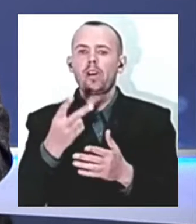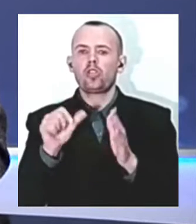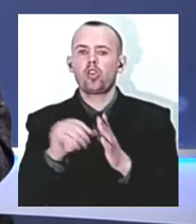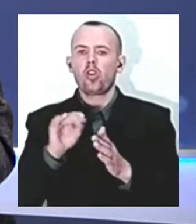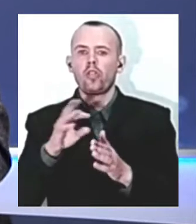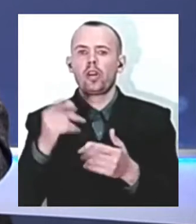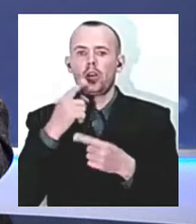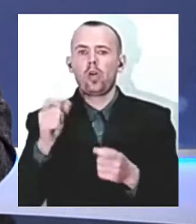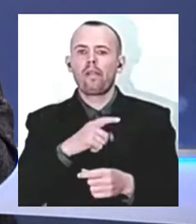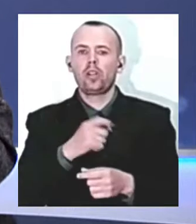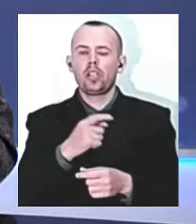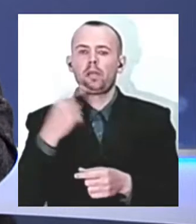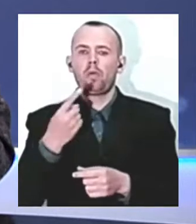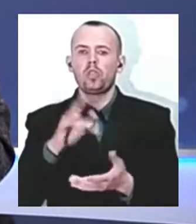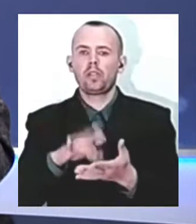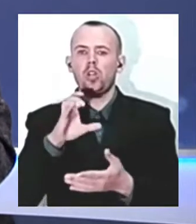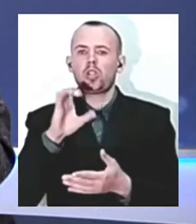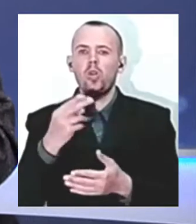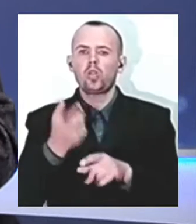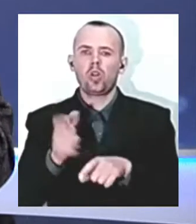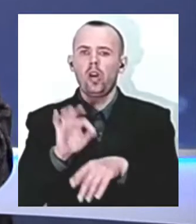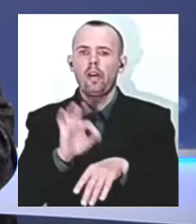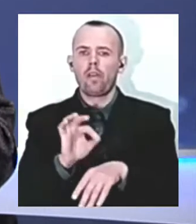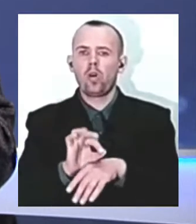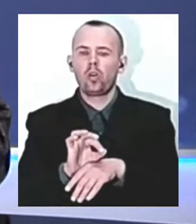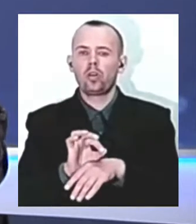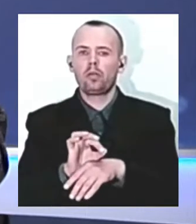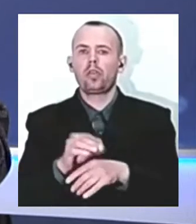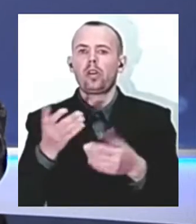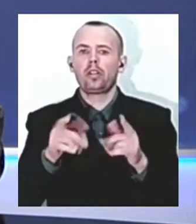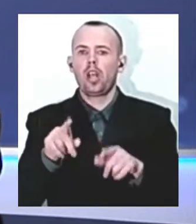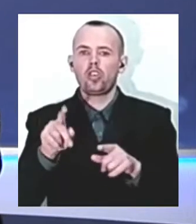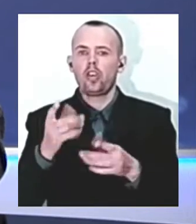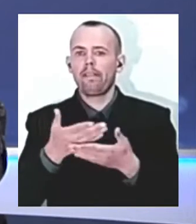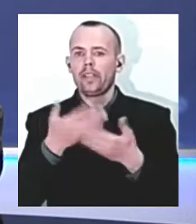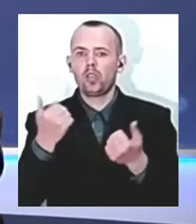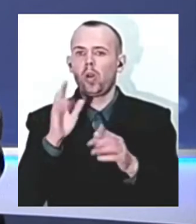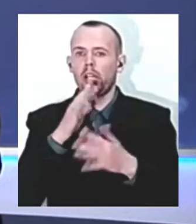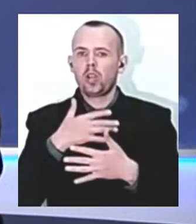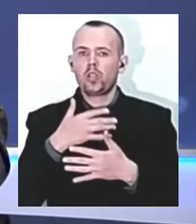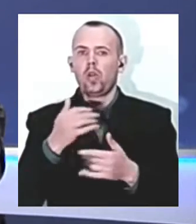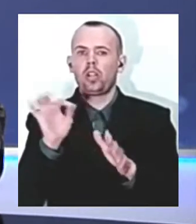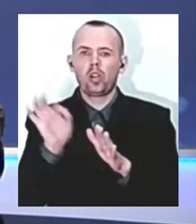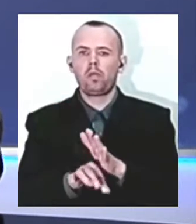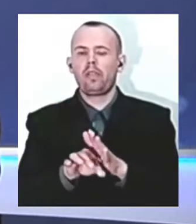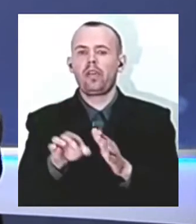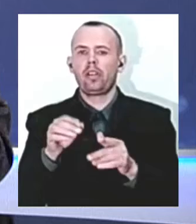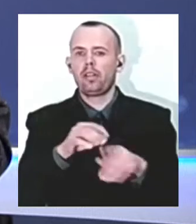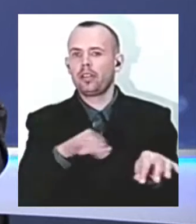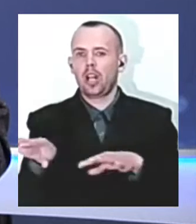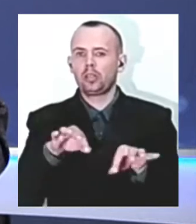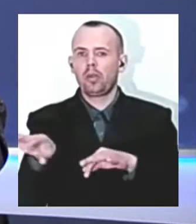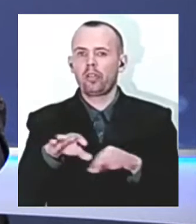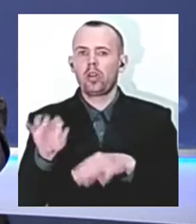Одеському обласному центрі соціально значущих хвороб, де через відсутність кисню терміново транспортували хворих з